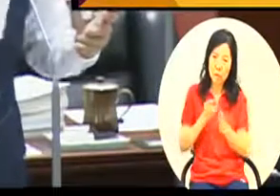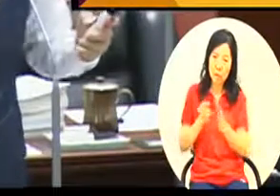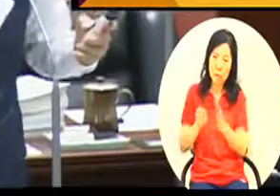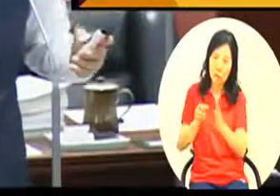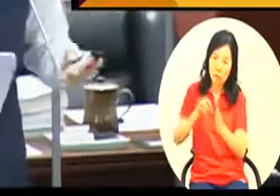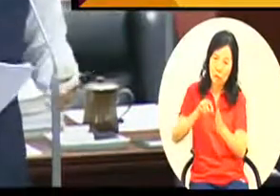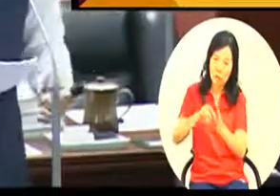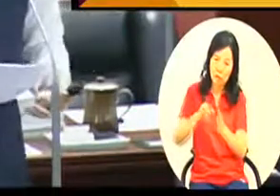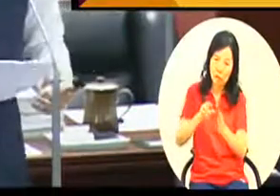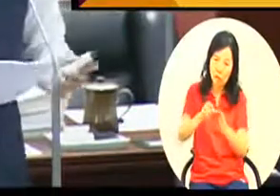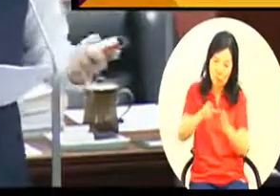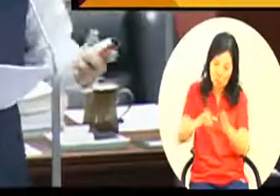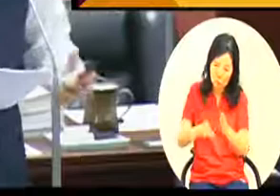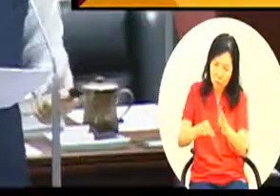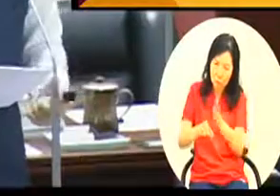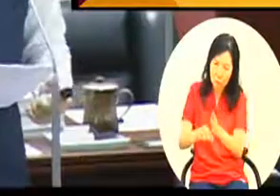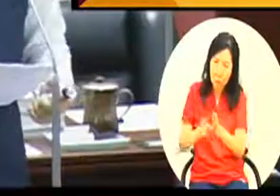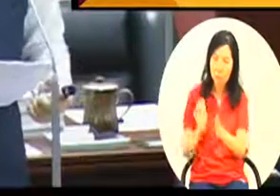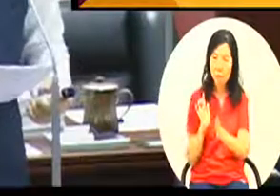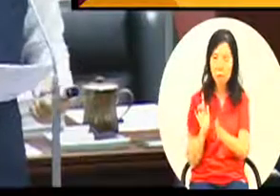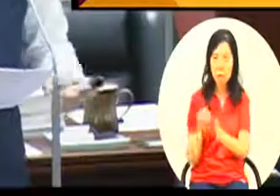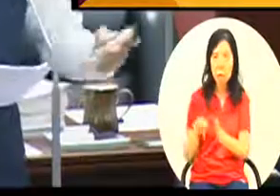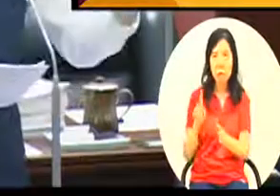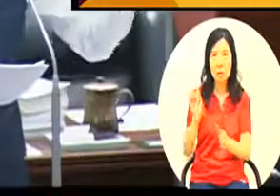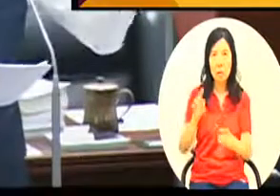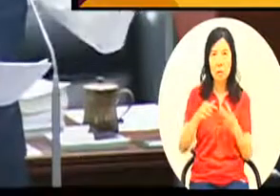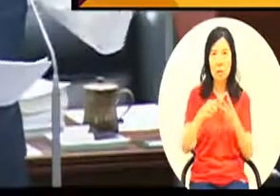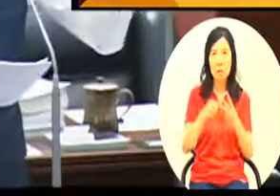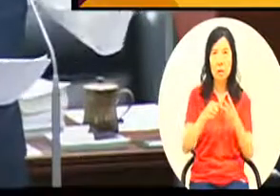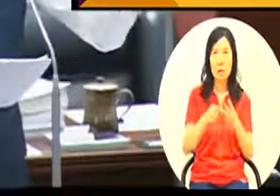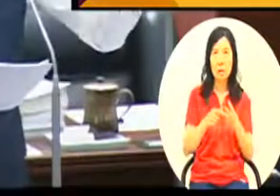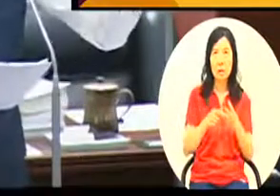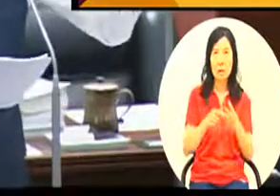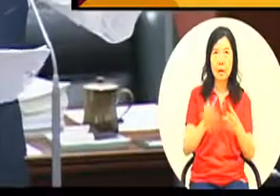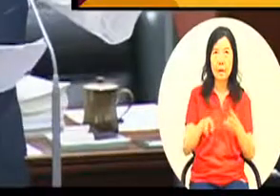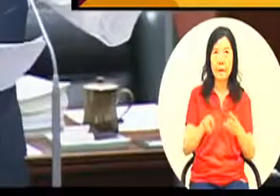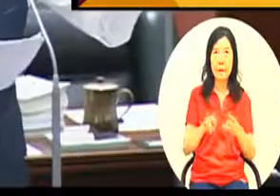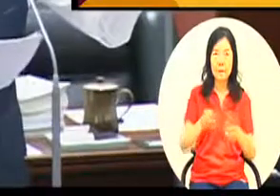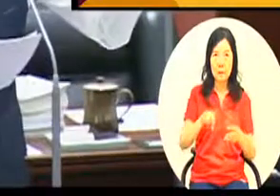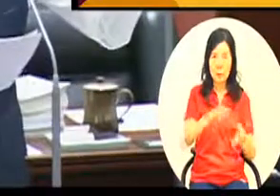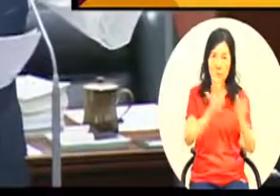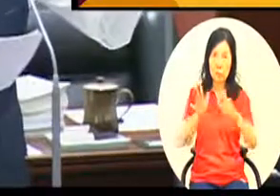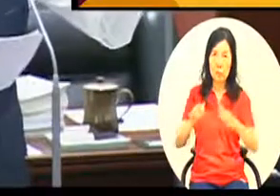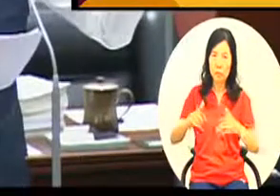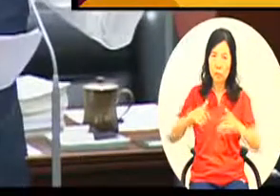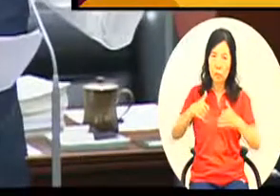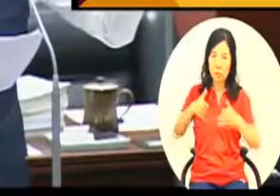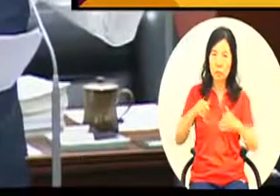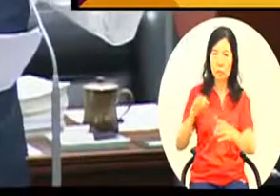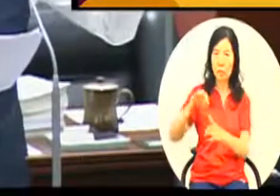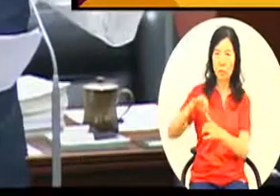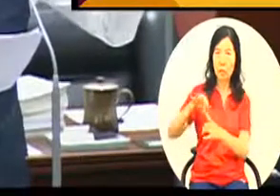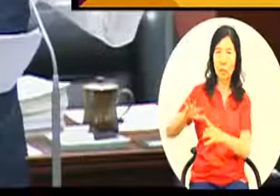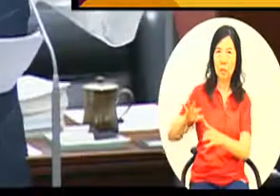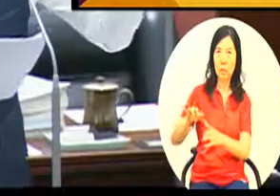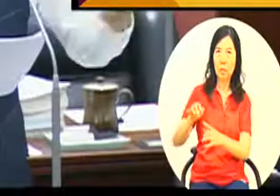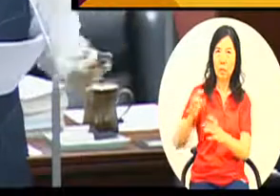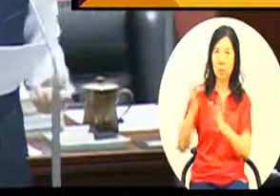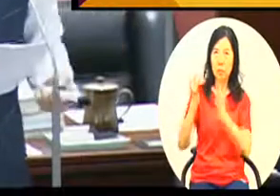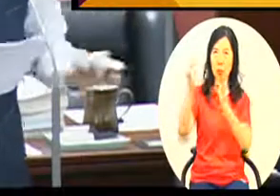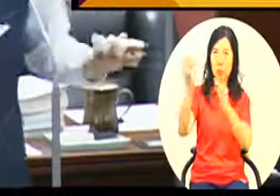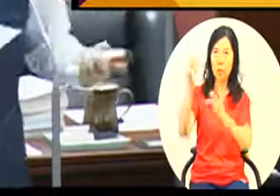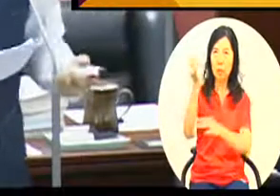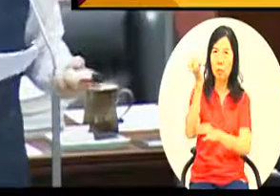个格子里面等？第三，这三种情况，路边候车站旁这个路树跟隆